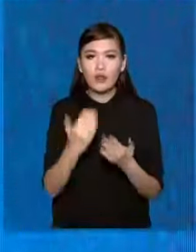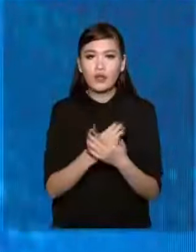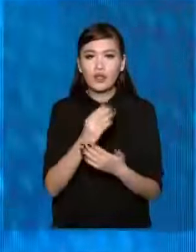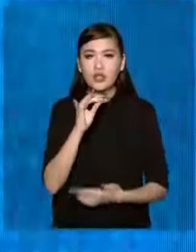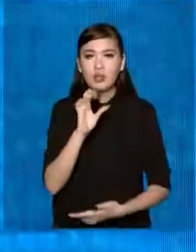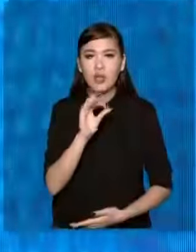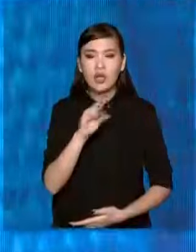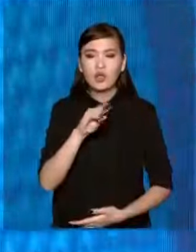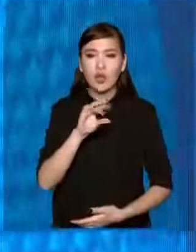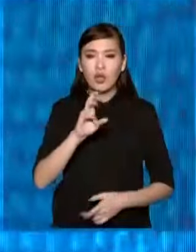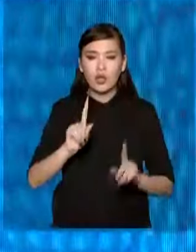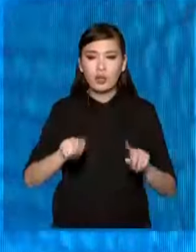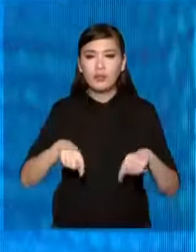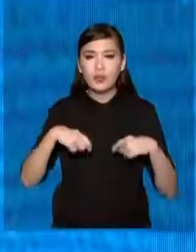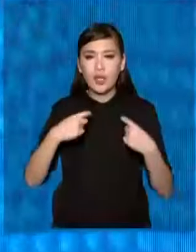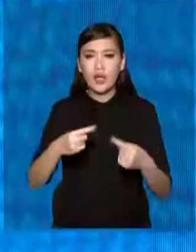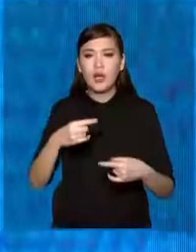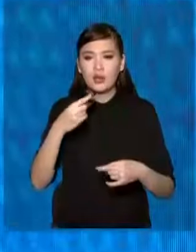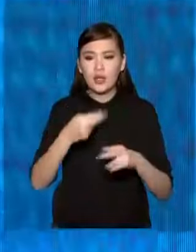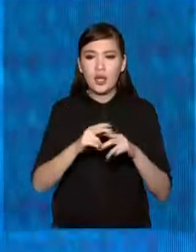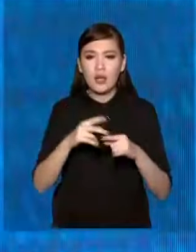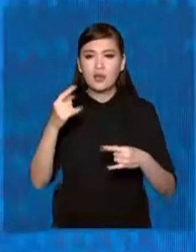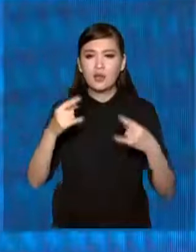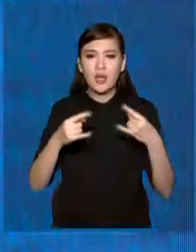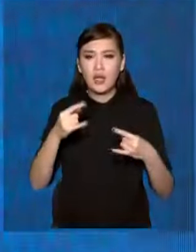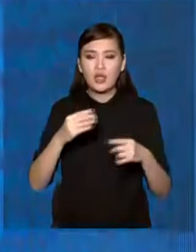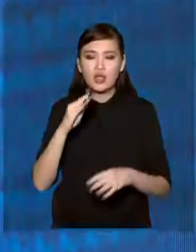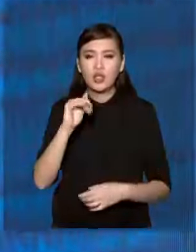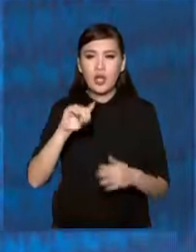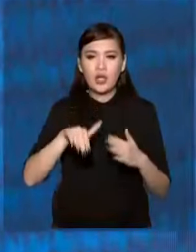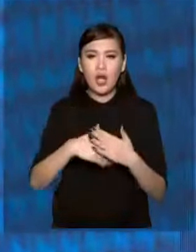Жибек Жолы. Далее эфир продолжит информационная редакция программы «Жана Уақыт».